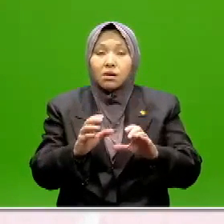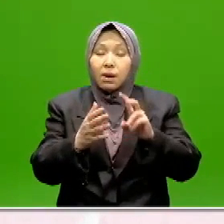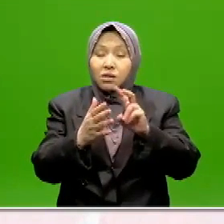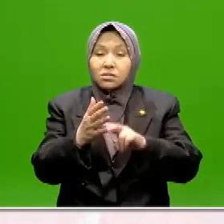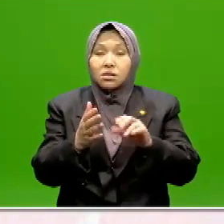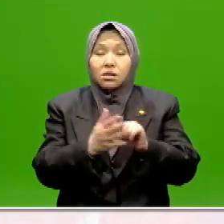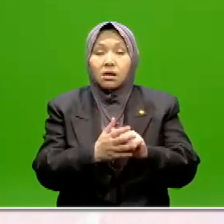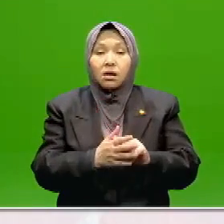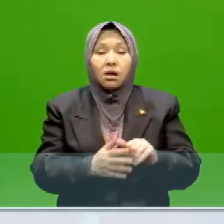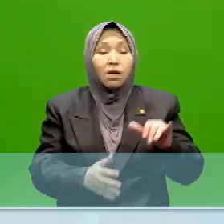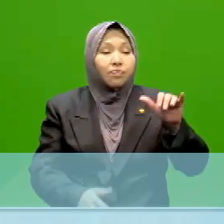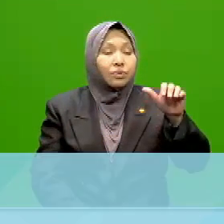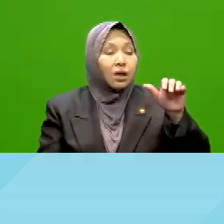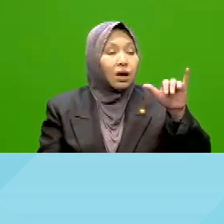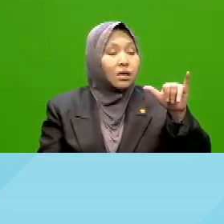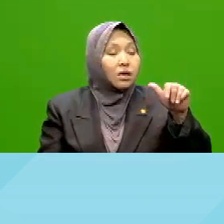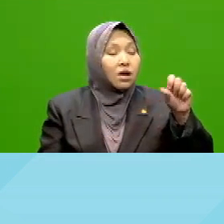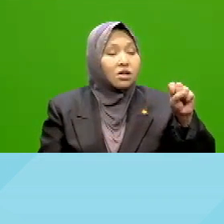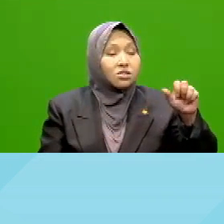yesha